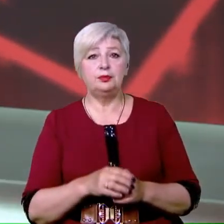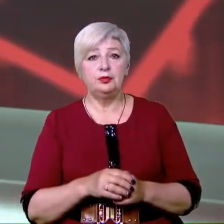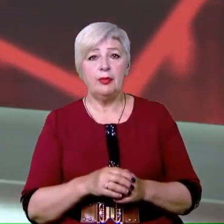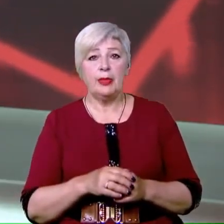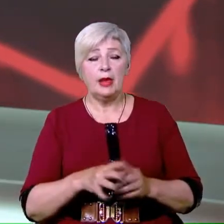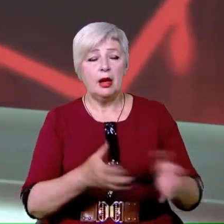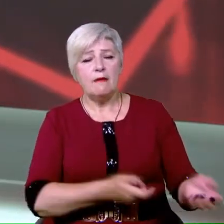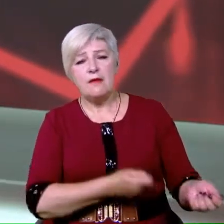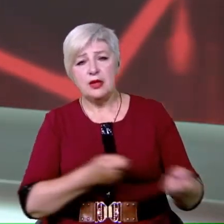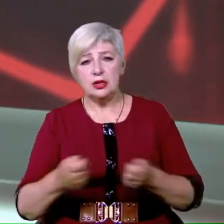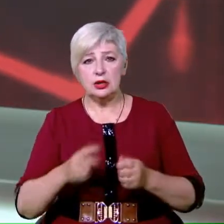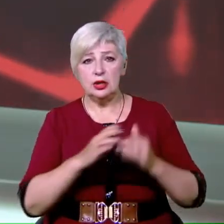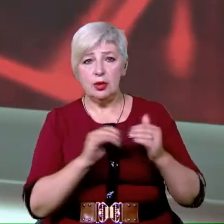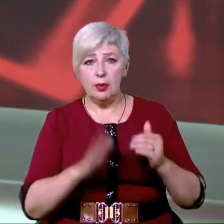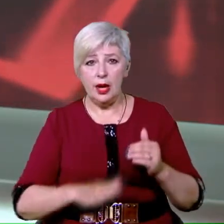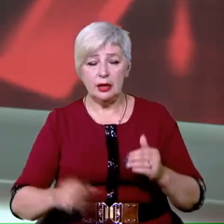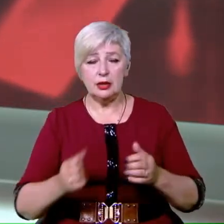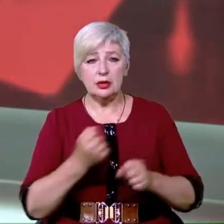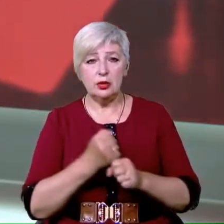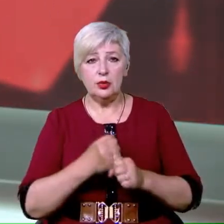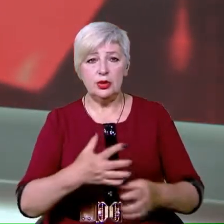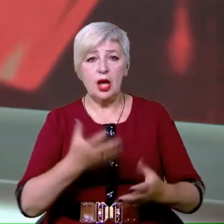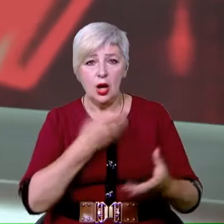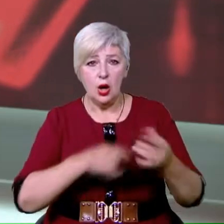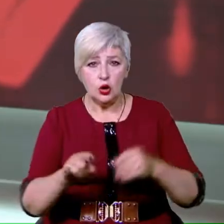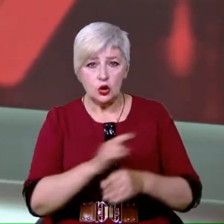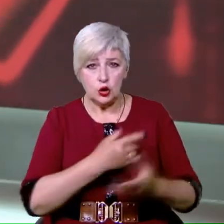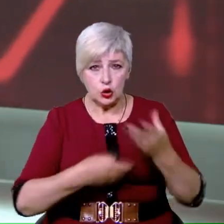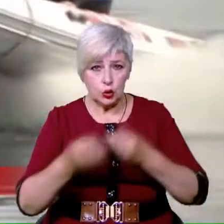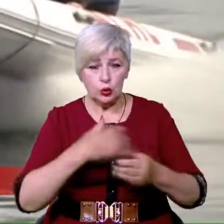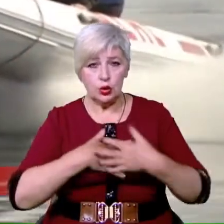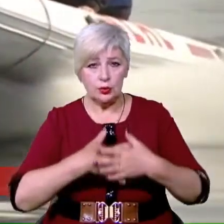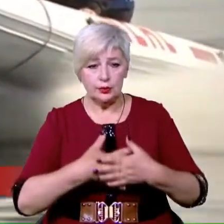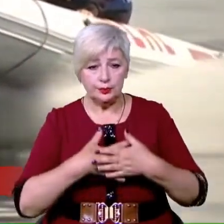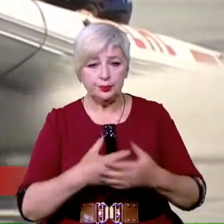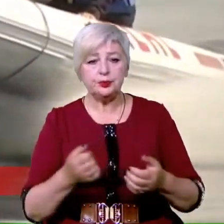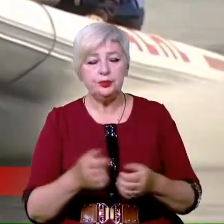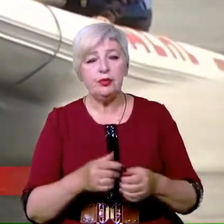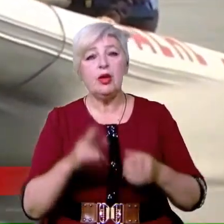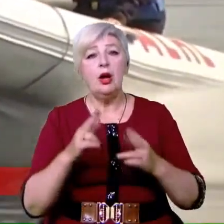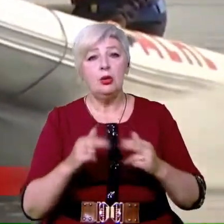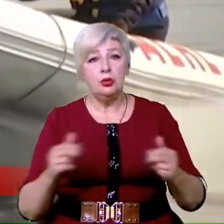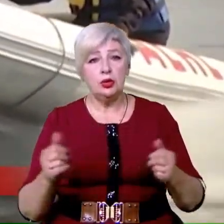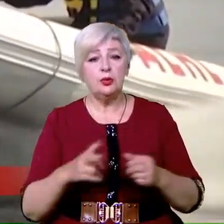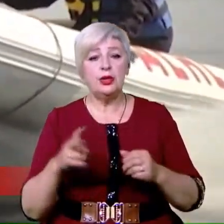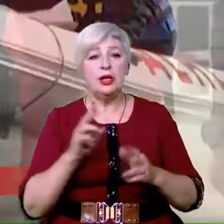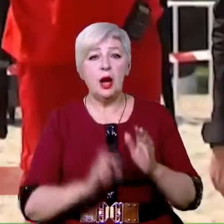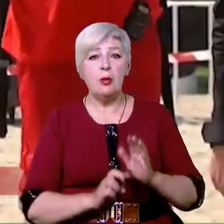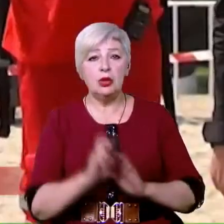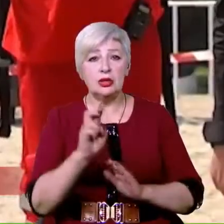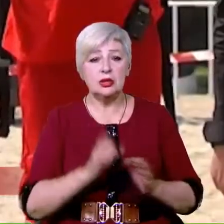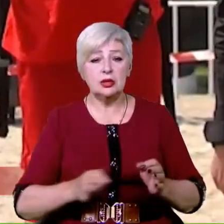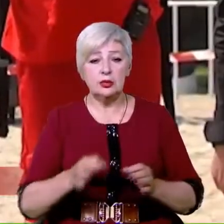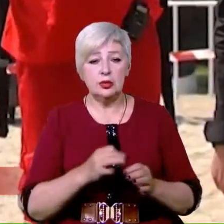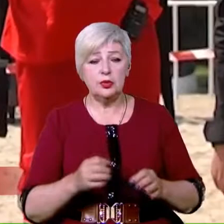Витягти на берег, зробити штучне дихання та викликати швидку. У Дніпрі на Монастирському острові рятувальники провели навчання.